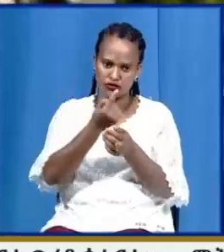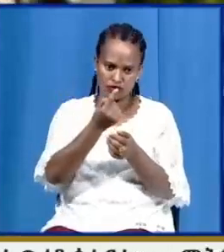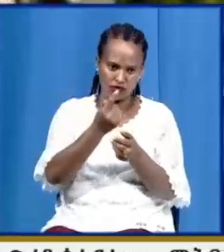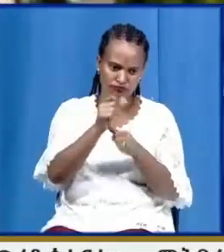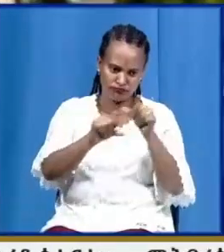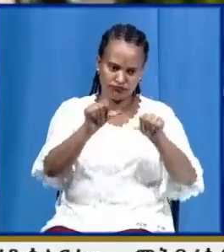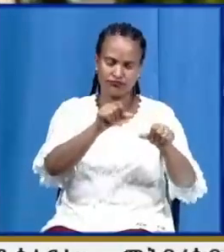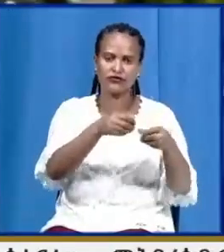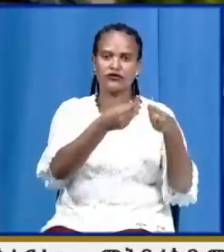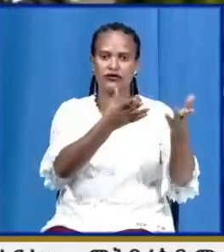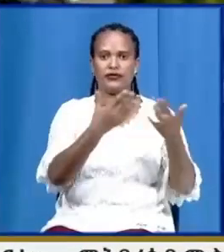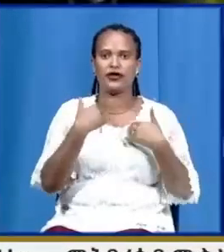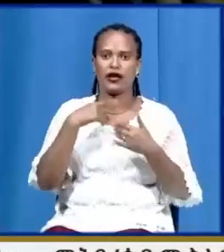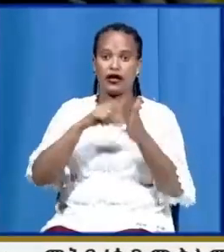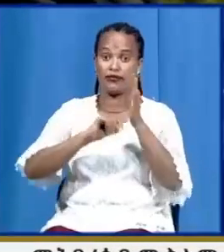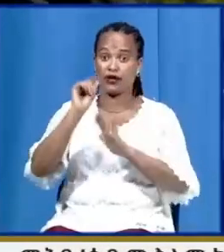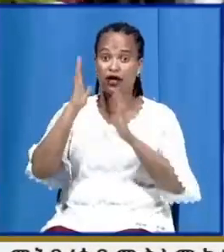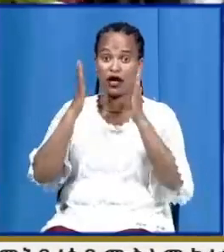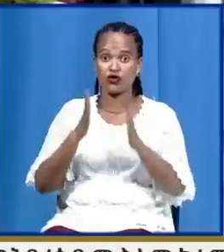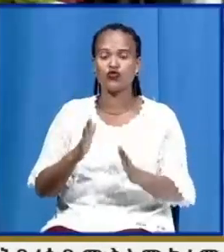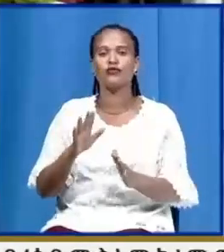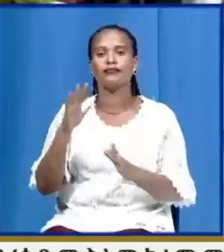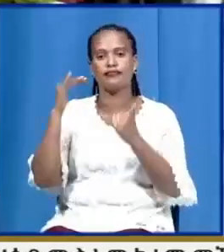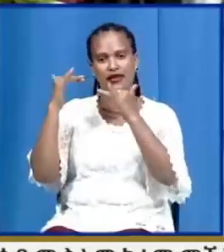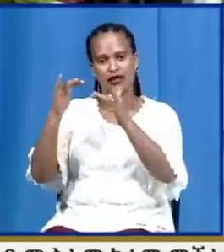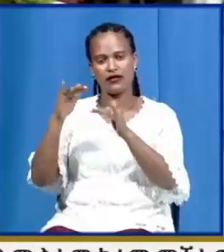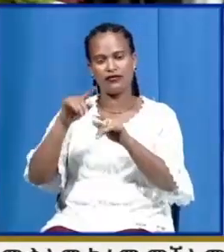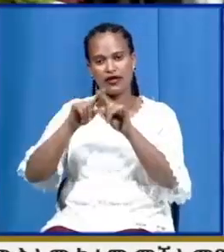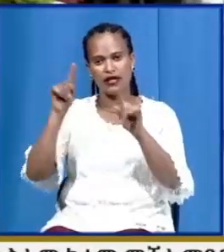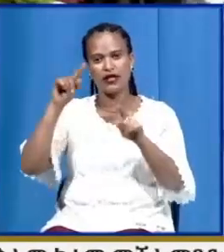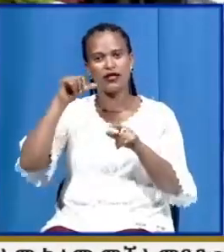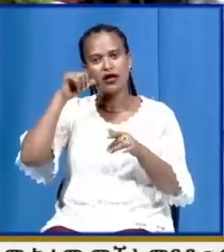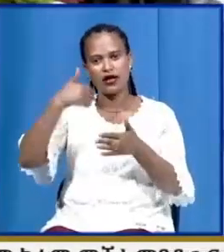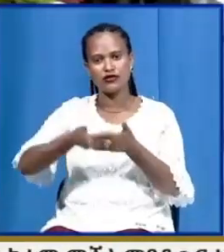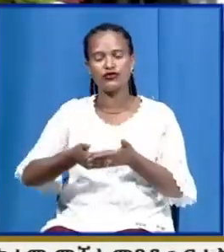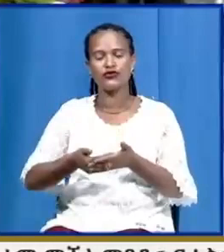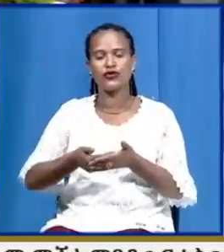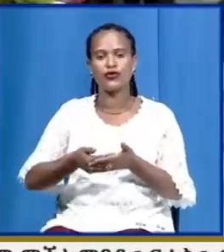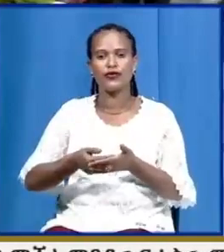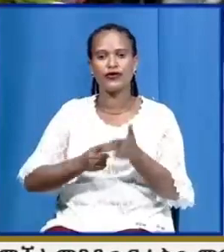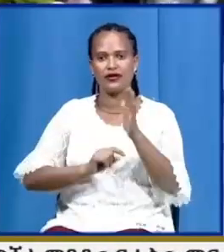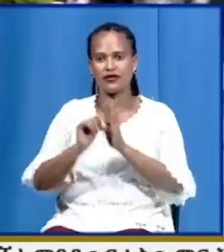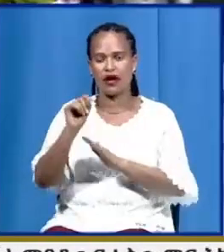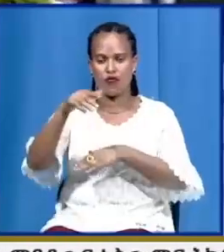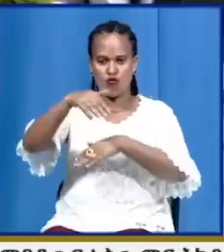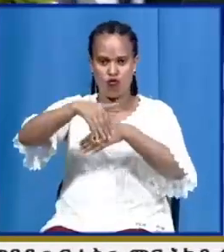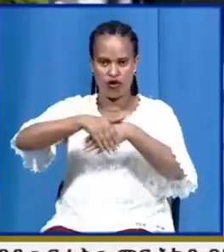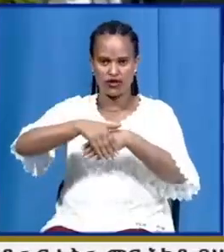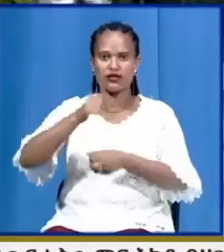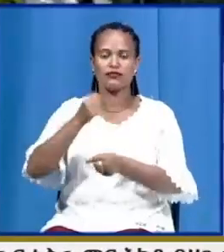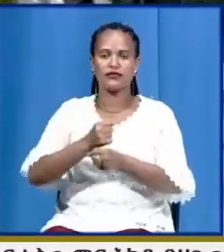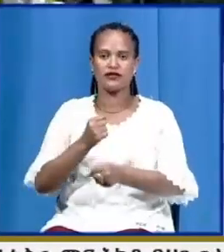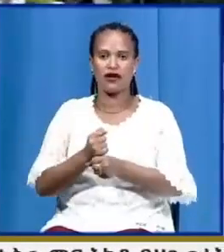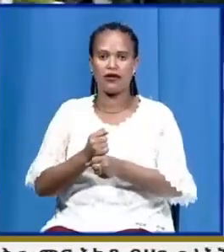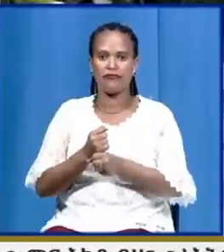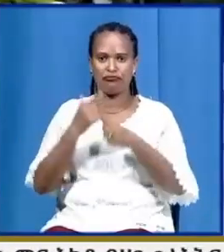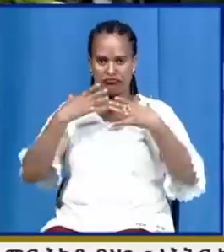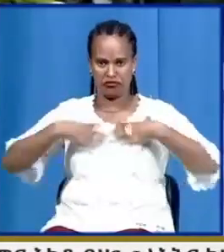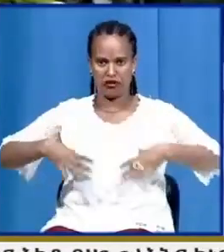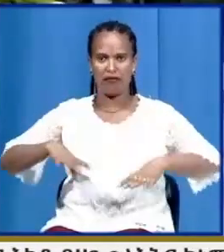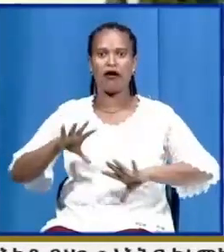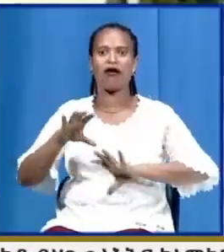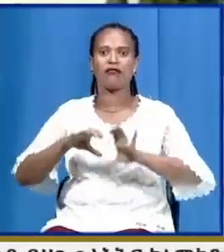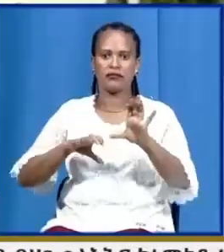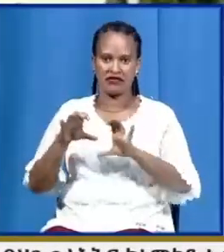ኣስተዋፅኦ ንገብር ነርና ሓንቲ ግራዊት መጠን ማለት እዩ በተለይ ንደቂ ኣንስትዮ ዓቐታት ትግራይ ሞዴስ ብምስራሕ ድዩ ብጃማታት